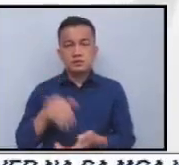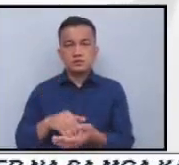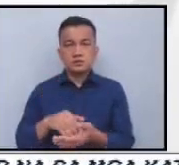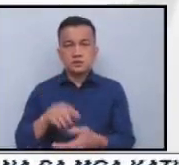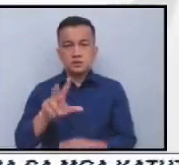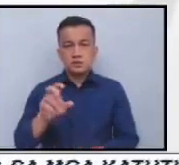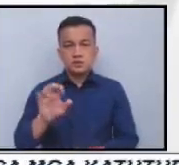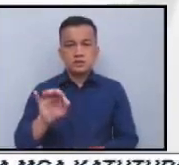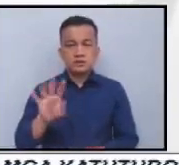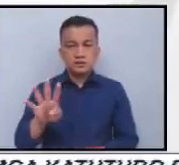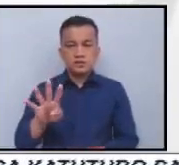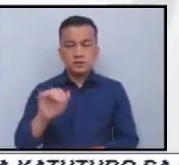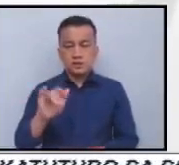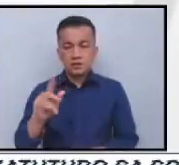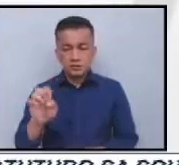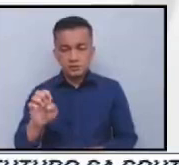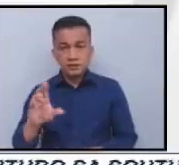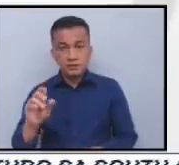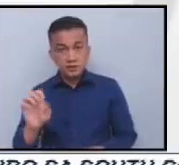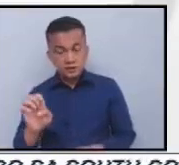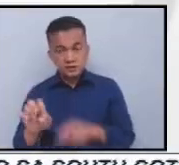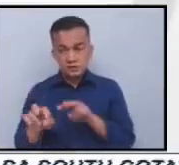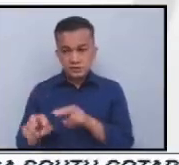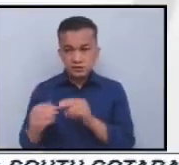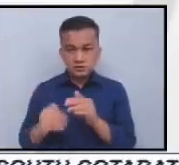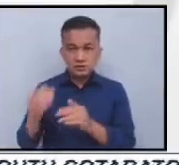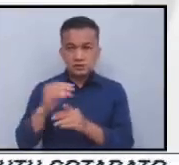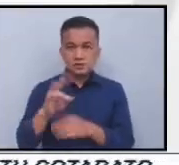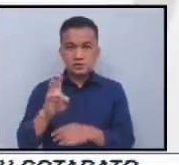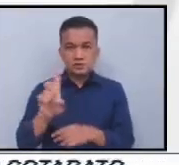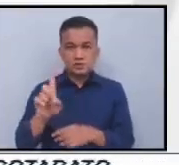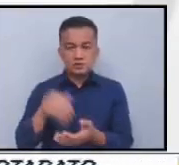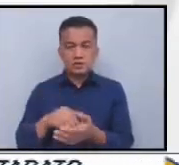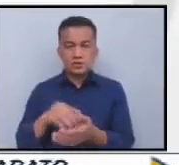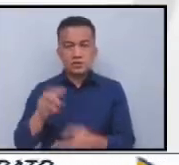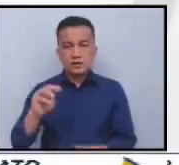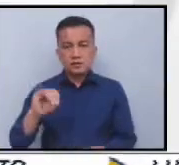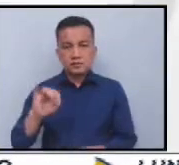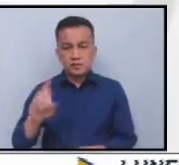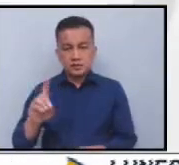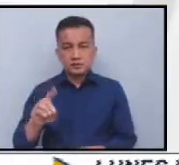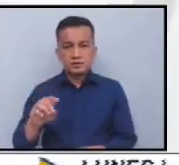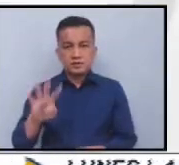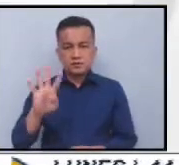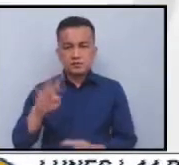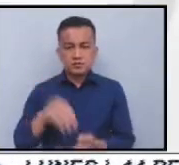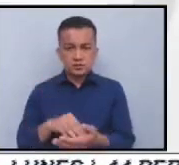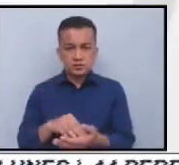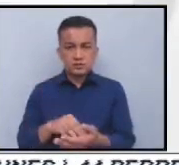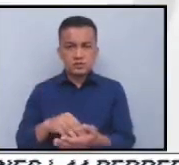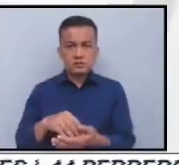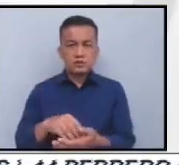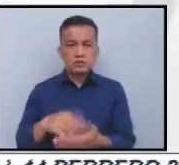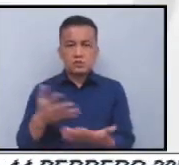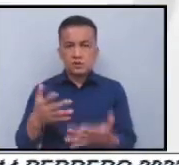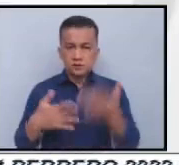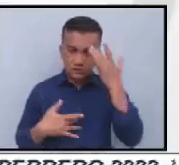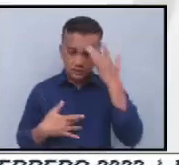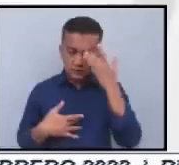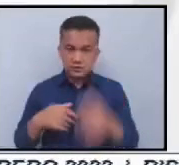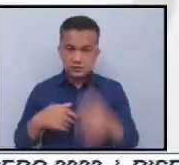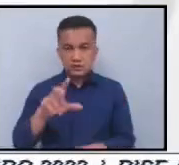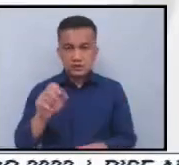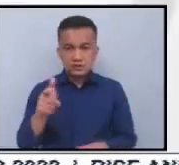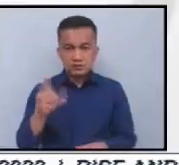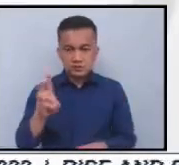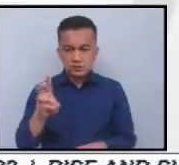81,394 ang aktibong kaso, kung saan mahigit 71,000 ang mild, mahigit 4,000 ang asymptomatic at 326 ang